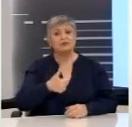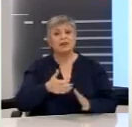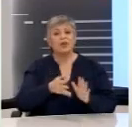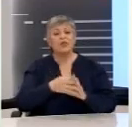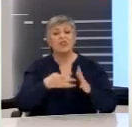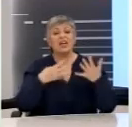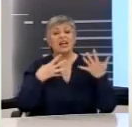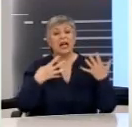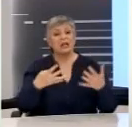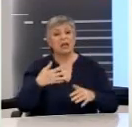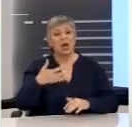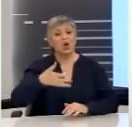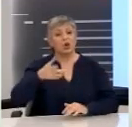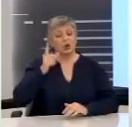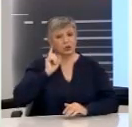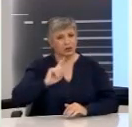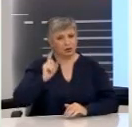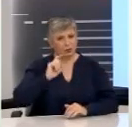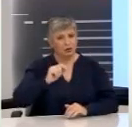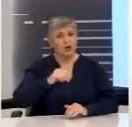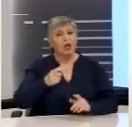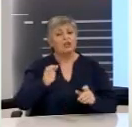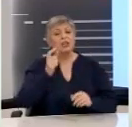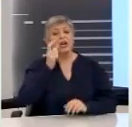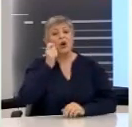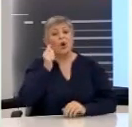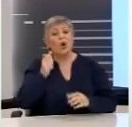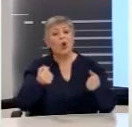Τούρκου επιχειρηματία και οδηγός της, δολοφονούνται.